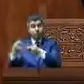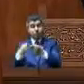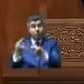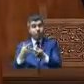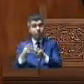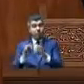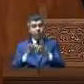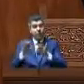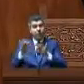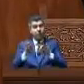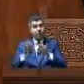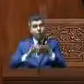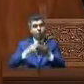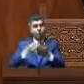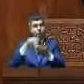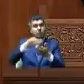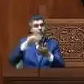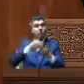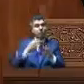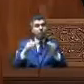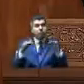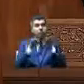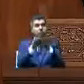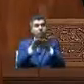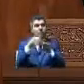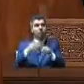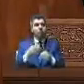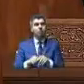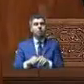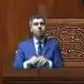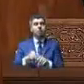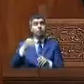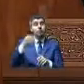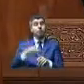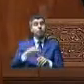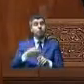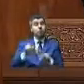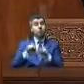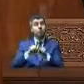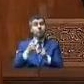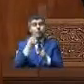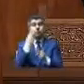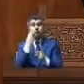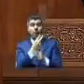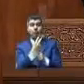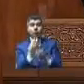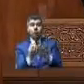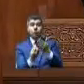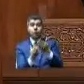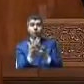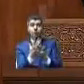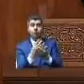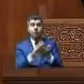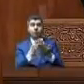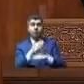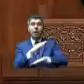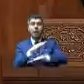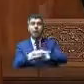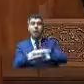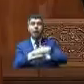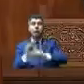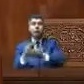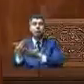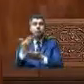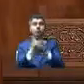وتتخذ هذه الإجراءات شكل تدابير مضادة للإغراق أو تدابير تعويضية أو تدابير وقائية، وذلك في احترام من تام